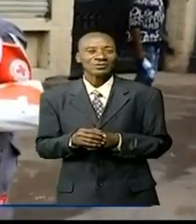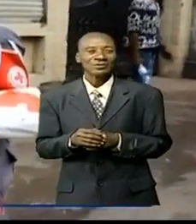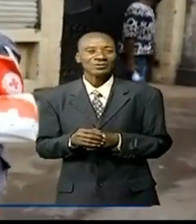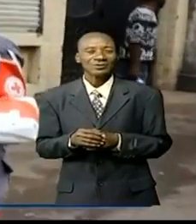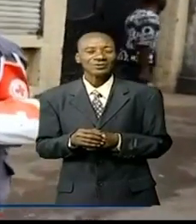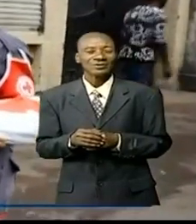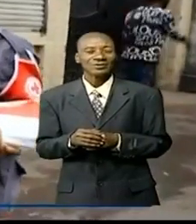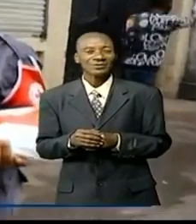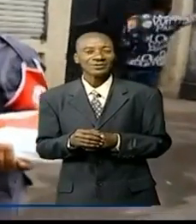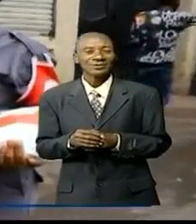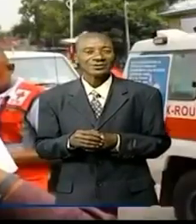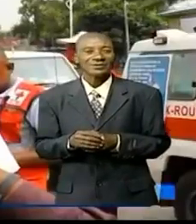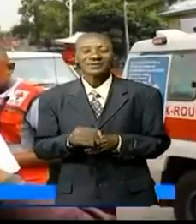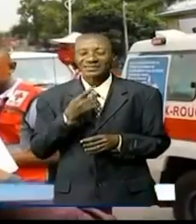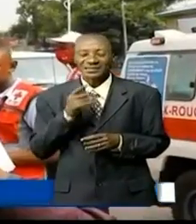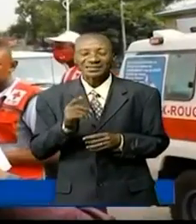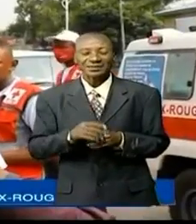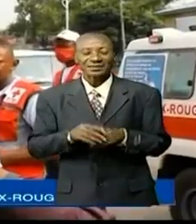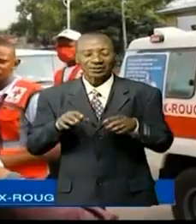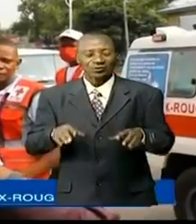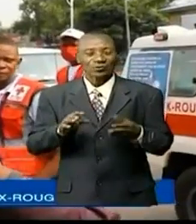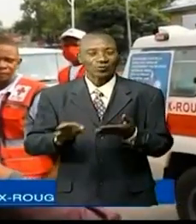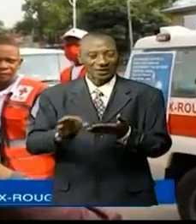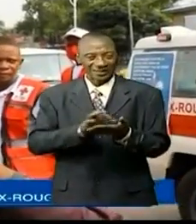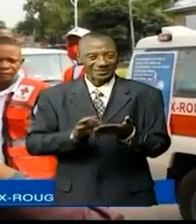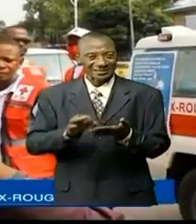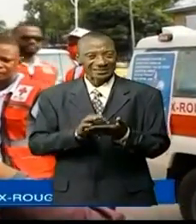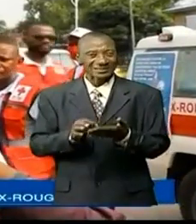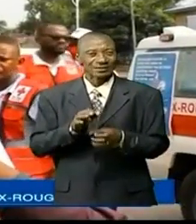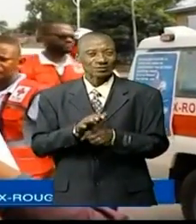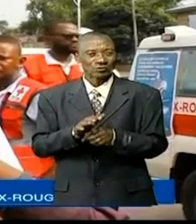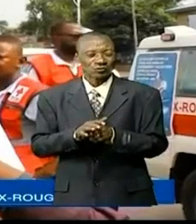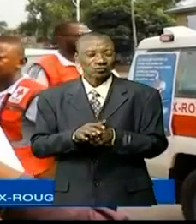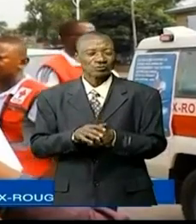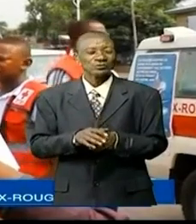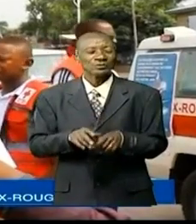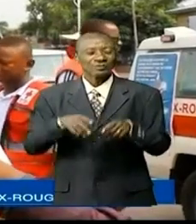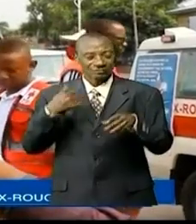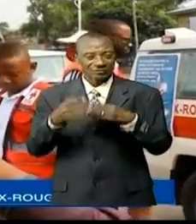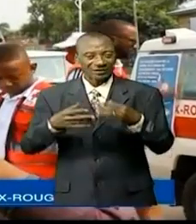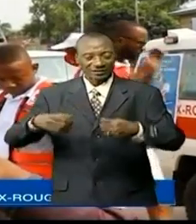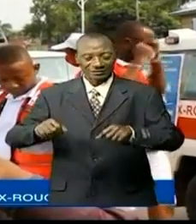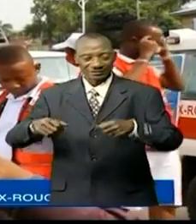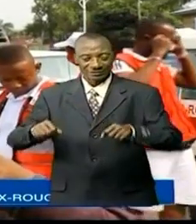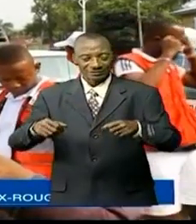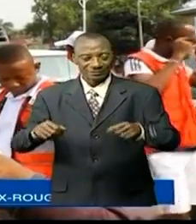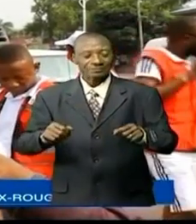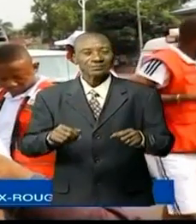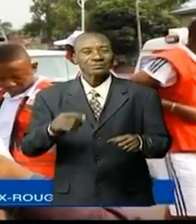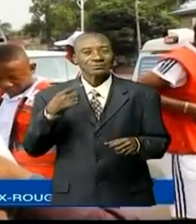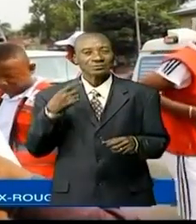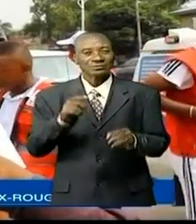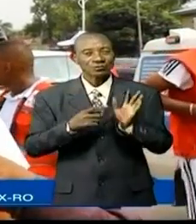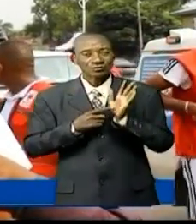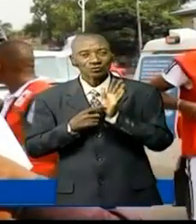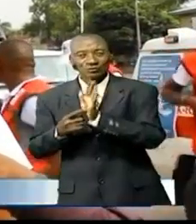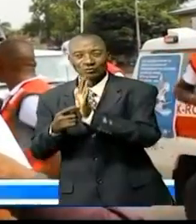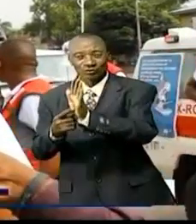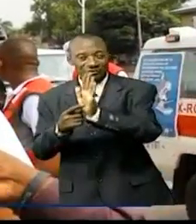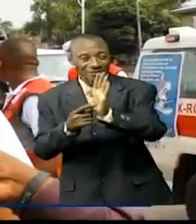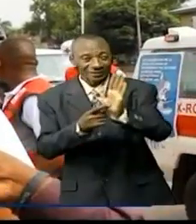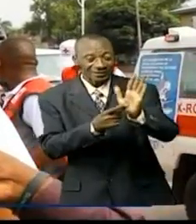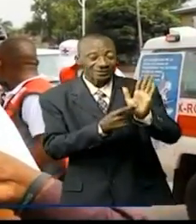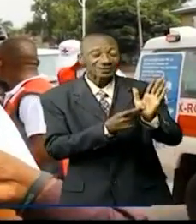démocratique du Congo a jugé bon de contribuer à travers cette caravane motorisée pour faire la promotion de la vaccination contre COVID. Et donc